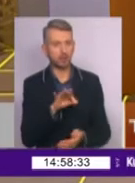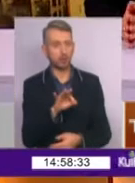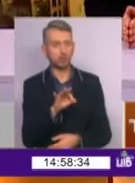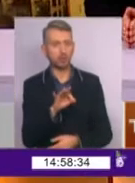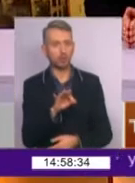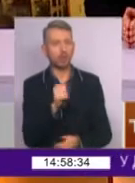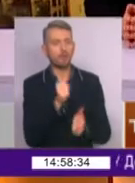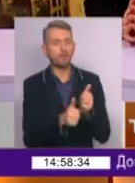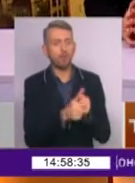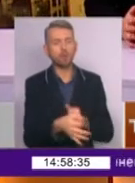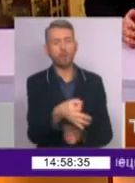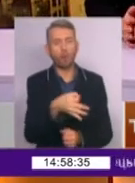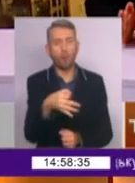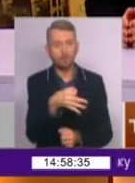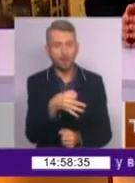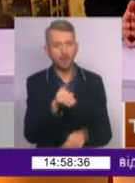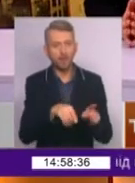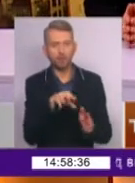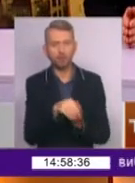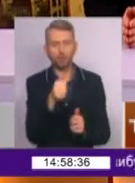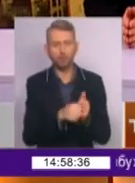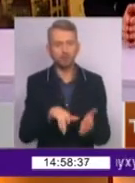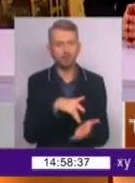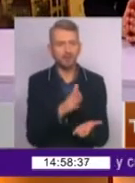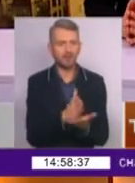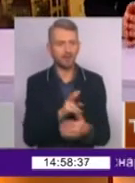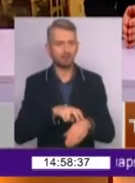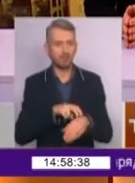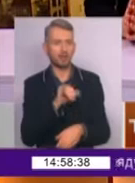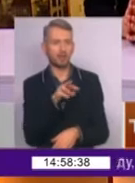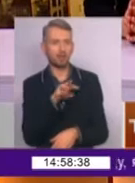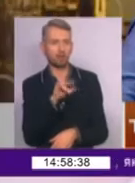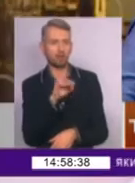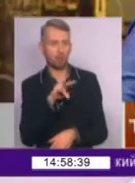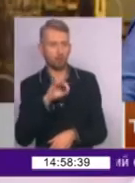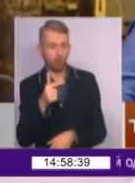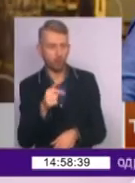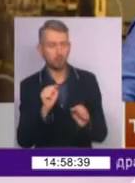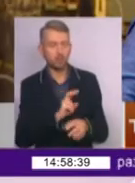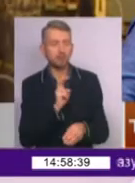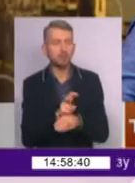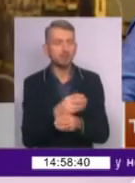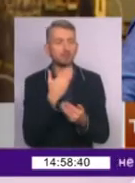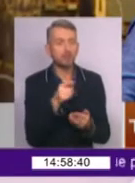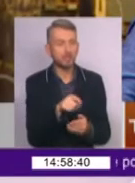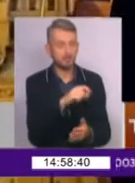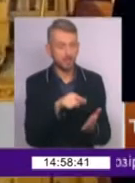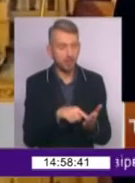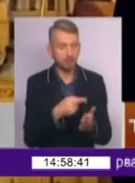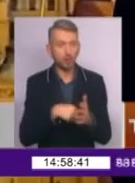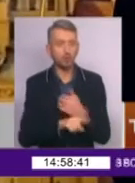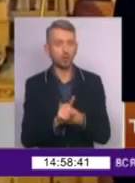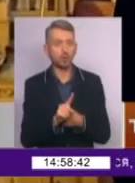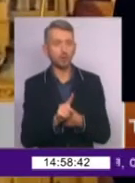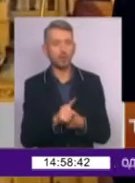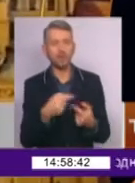в кожній області, а іноді в кожному місці, є імунолог. Можна піти до імунолога і звернутися до нього з цим питанням, тому що